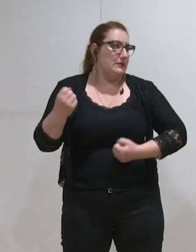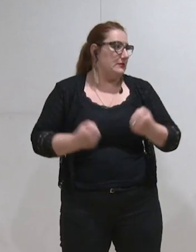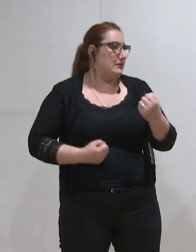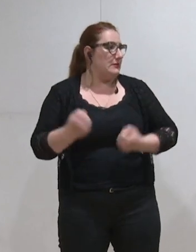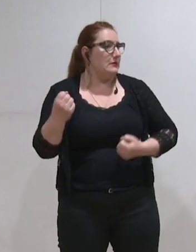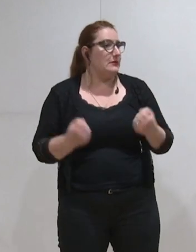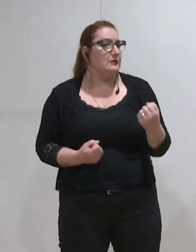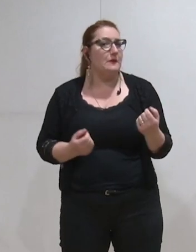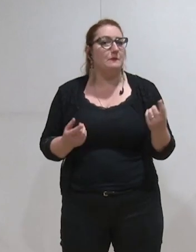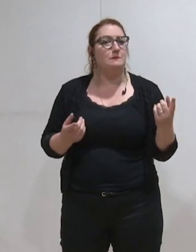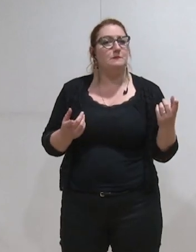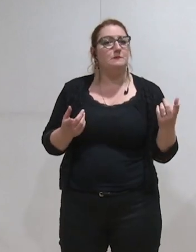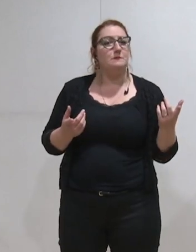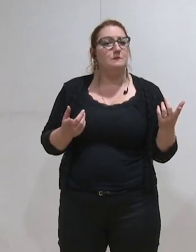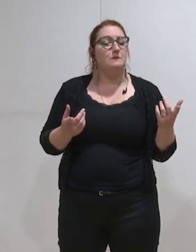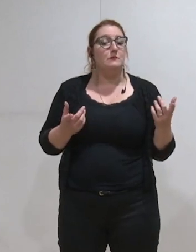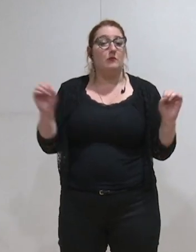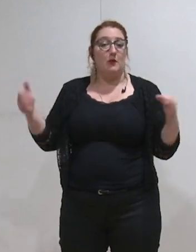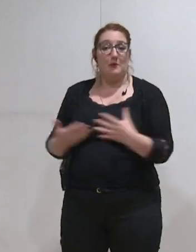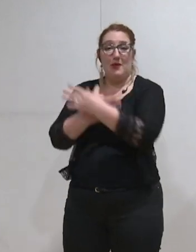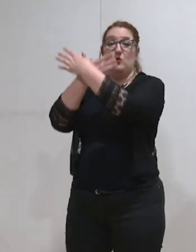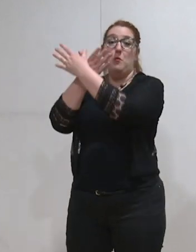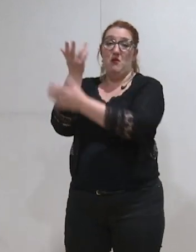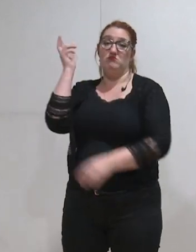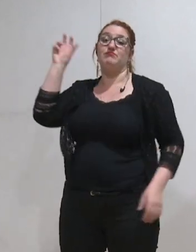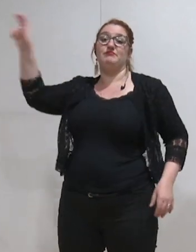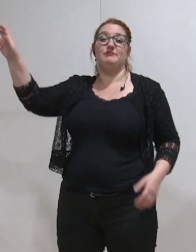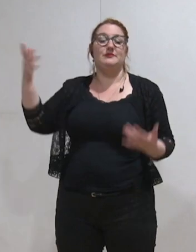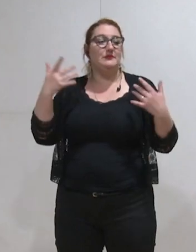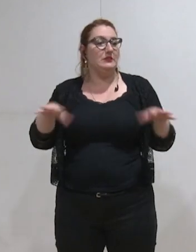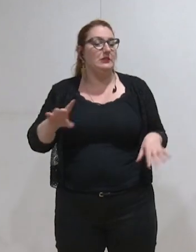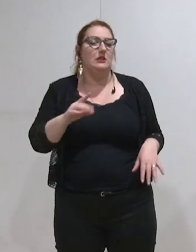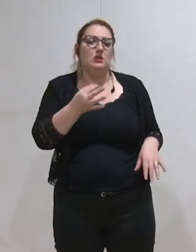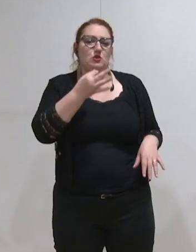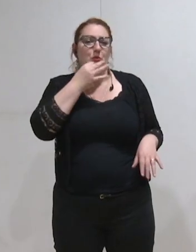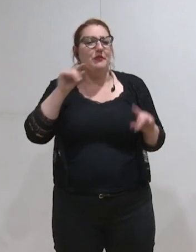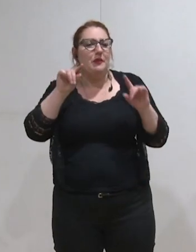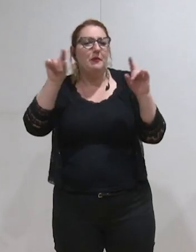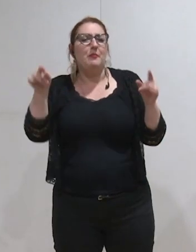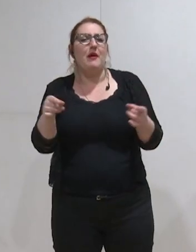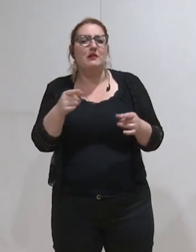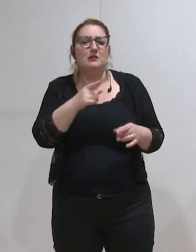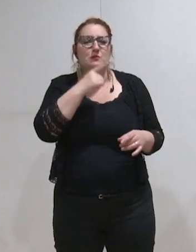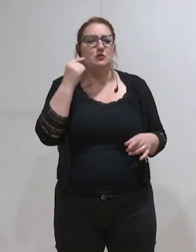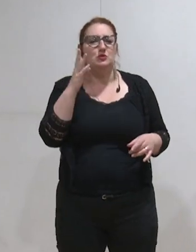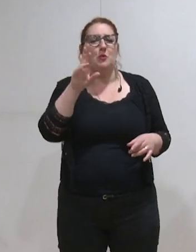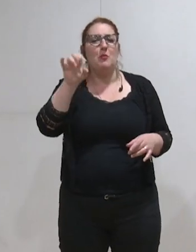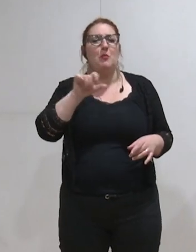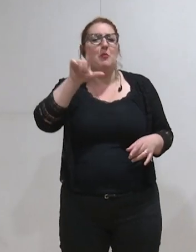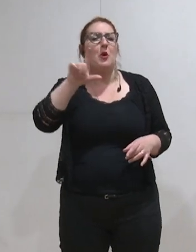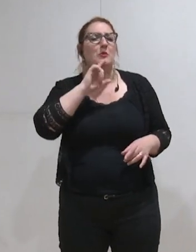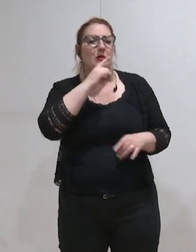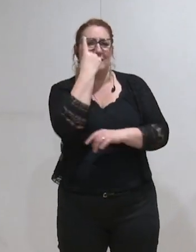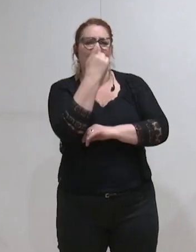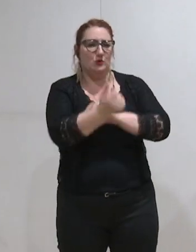été transféré à la métropole et je profite de l'occasion pour faire une petite incis pour répondre à la question de Monsieur breu tout à l'heure pour trois